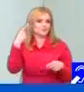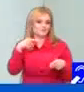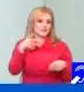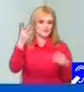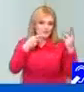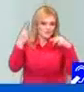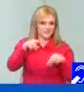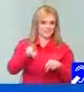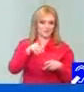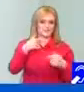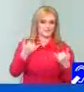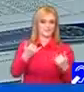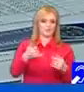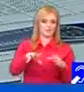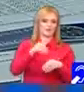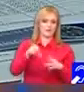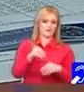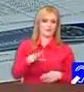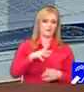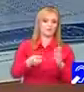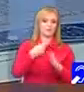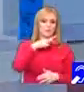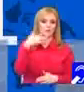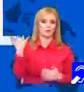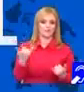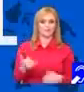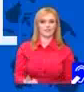Îi vedem la treabă și îi ascultăm imediat în telejurnal.